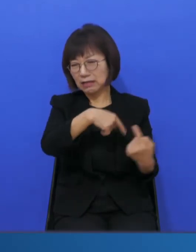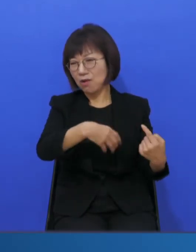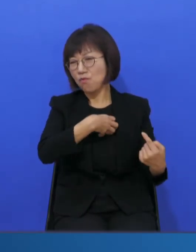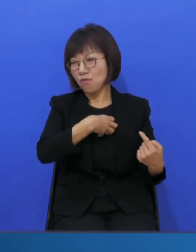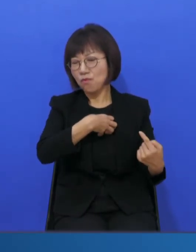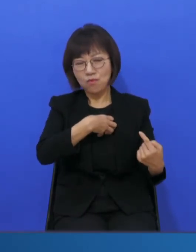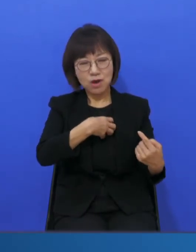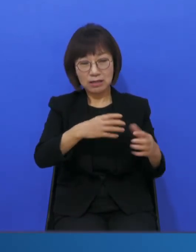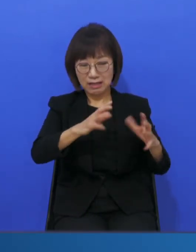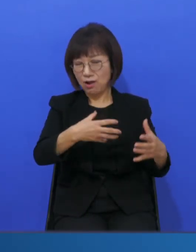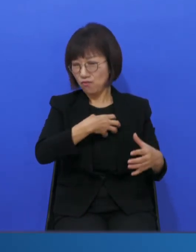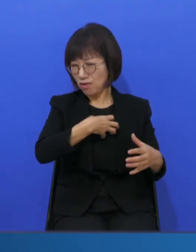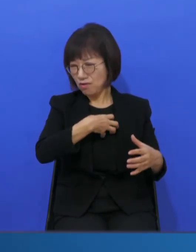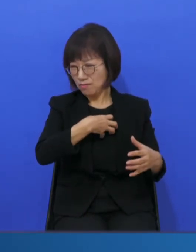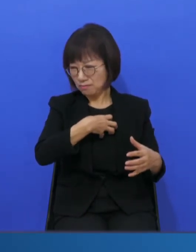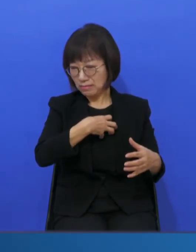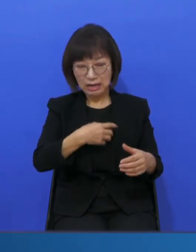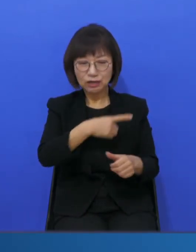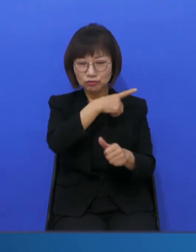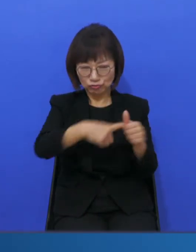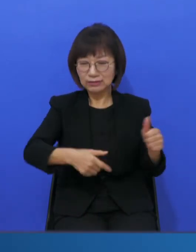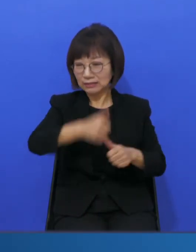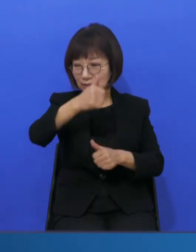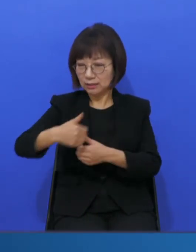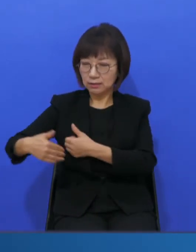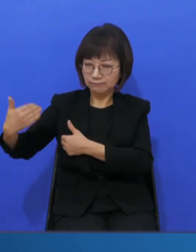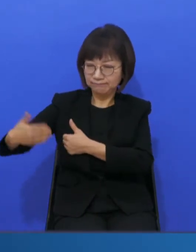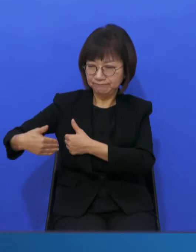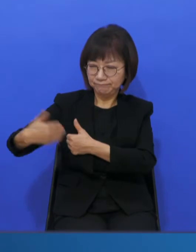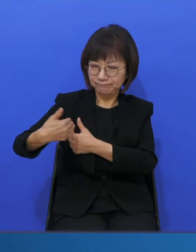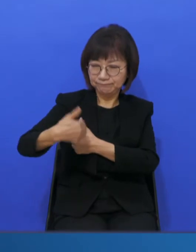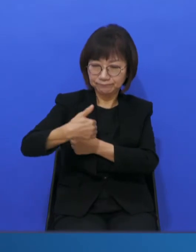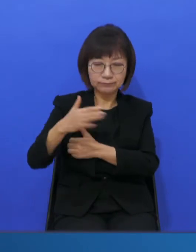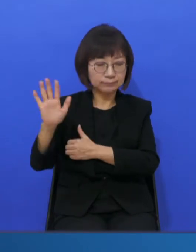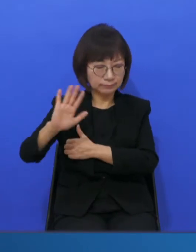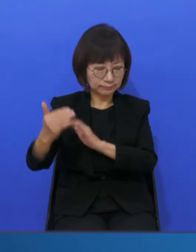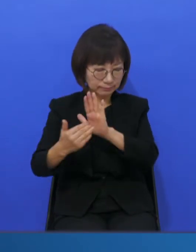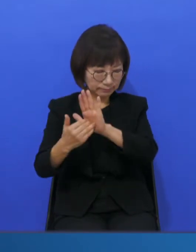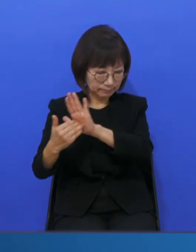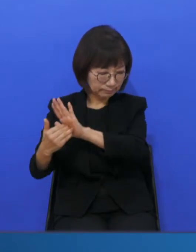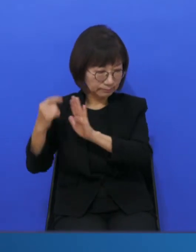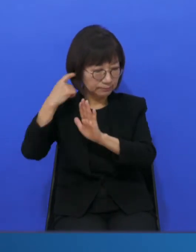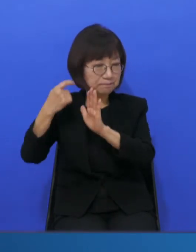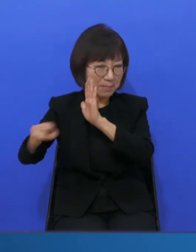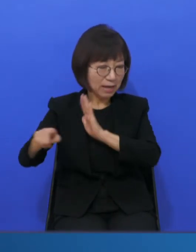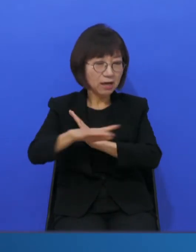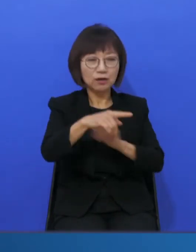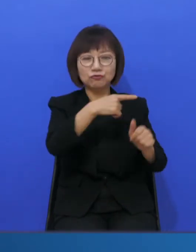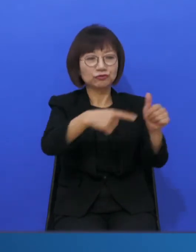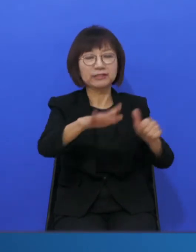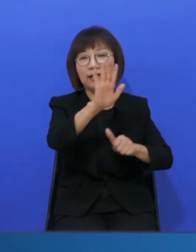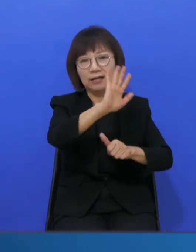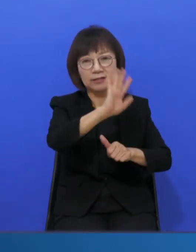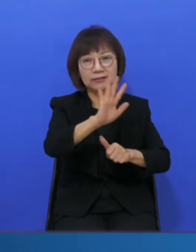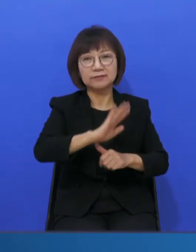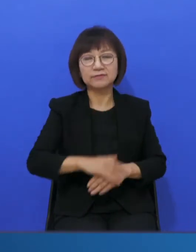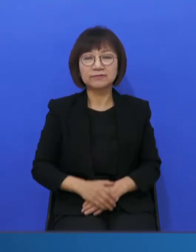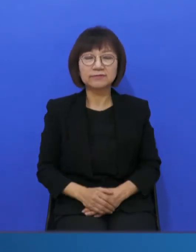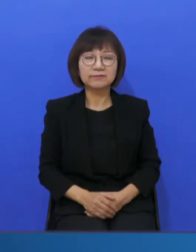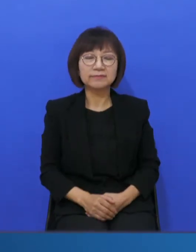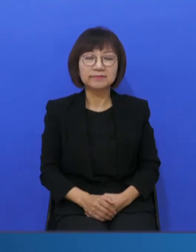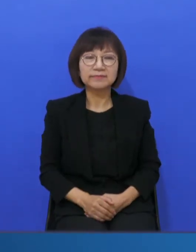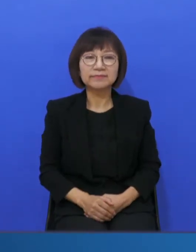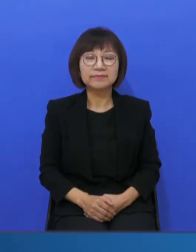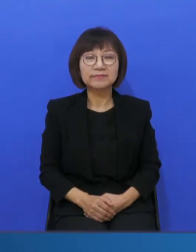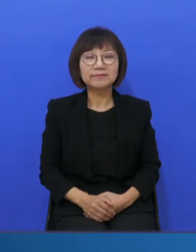다윗은 절대로 그걸 건드리지 않았어요. Countless people were saying that King Saul is demon possessed, and if he runs our country in this way, we'll come to turmoil. And so we have to do